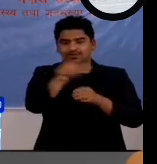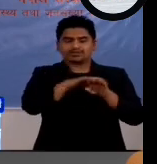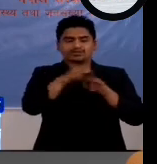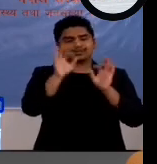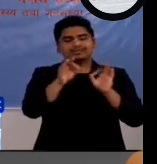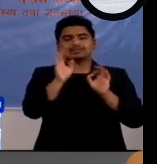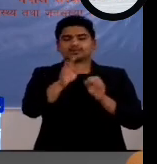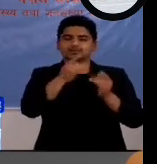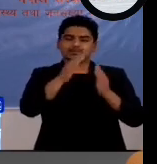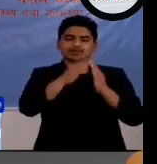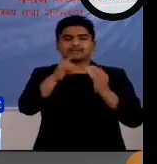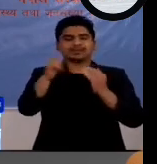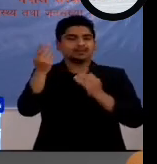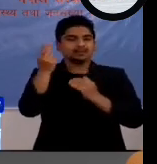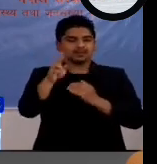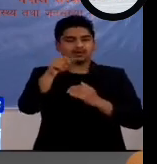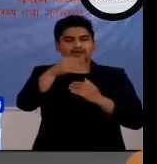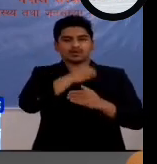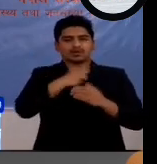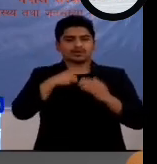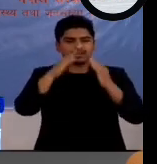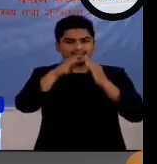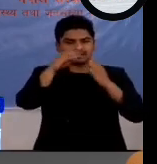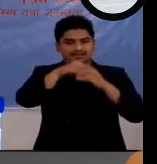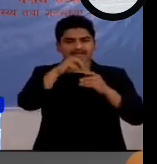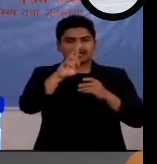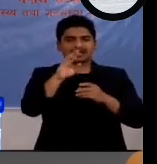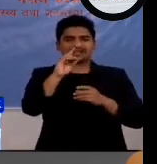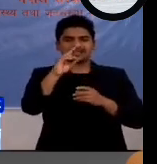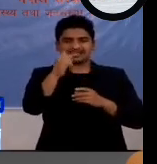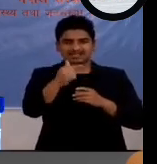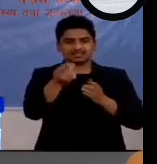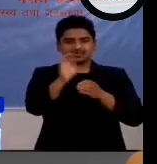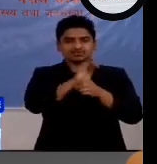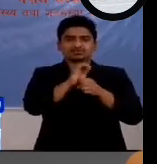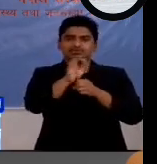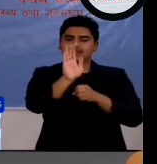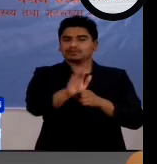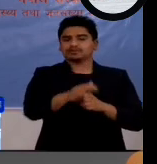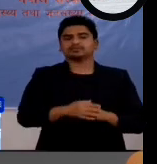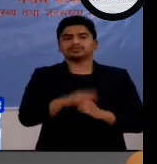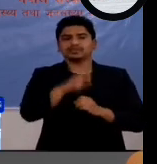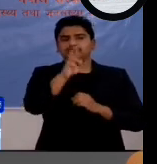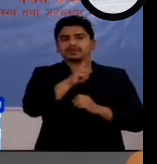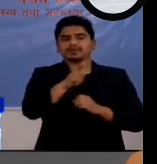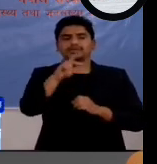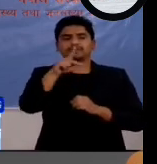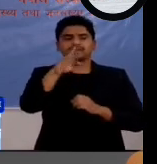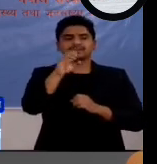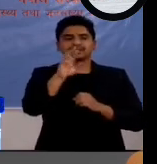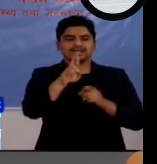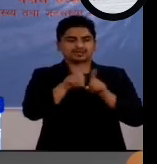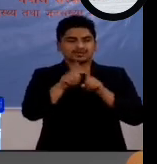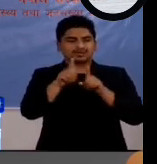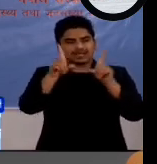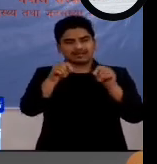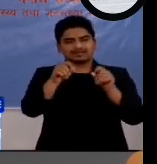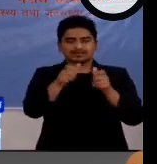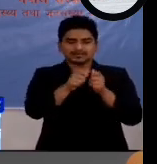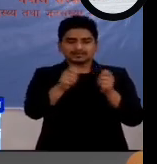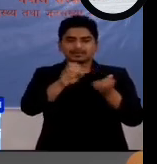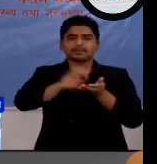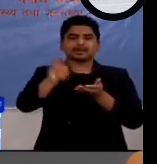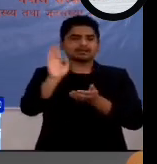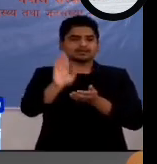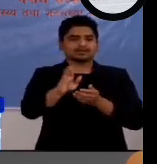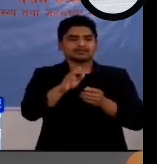बच्चाहरू पनि हुनुहुन्थ्यो र अहिले हाम्रो अस्पतालमा चाहिँ र्यापिड डायग्नोस्टिक टेस्टको चाहिँ सुविधा उपलब्ध छ र पीसीआर पनि हामीले आवश्यकता अनुसार पठाइरहेका